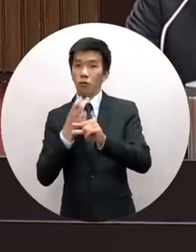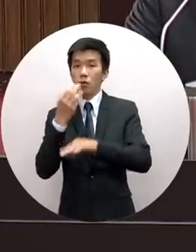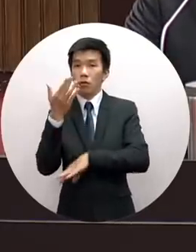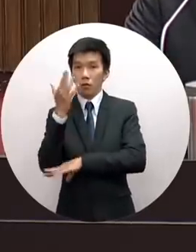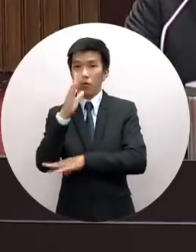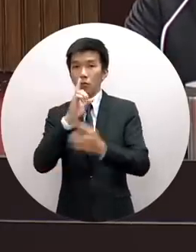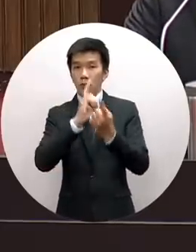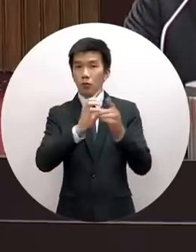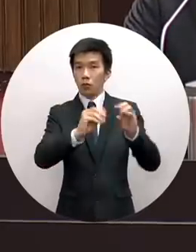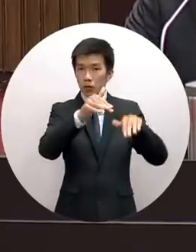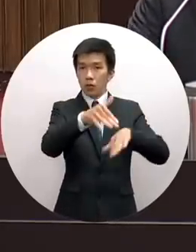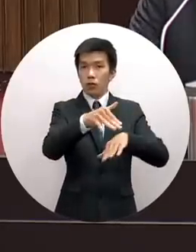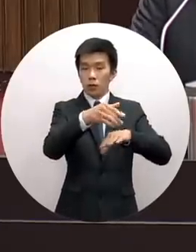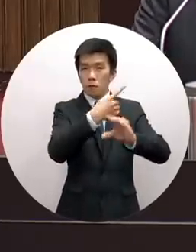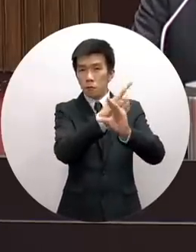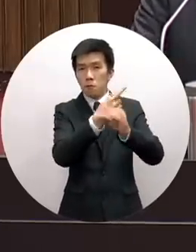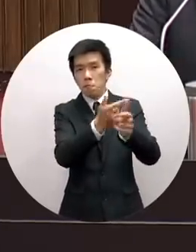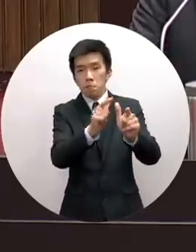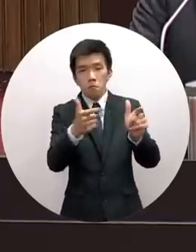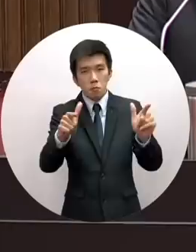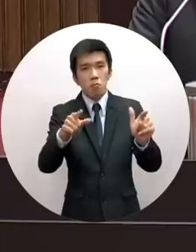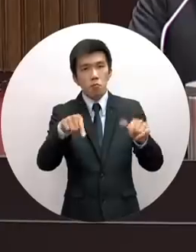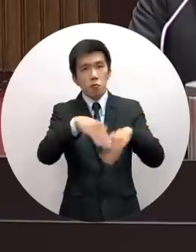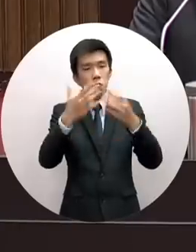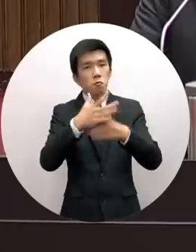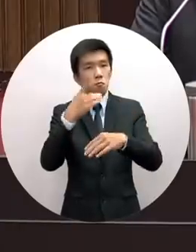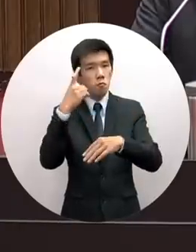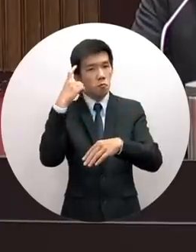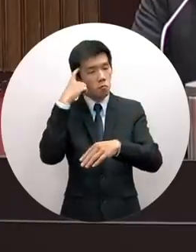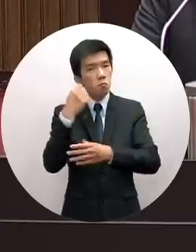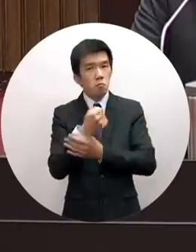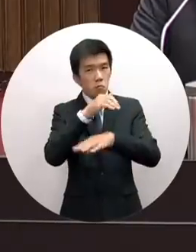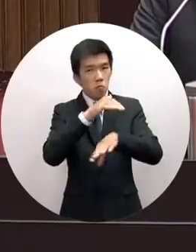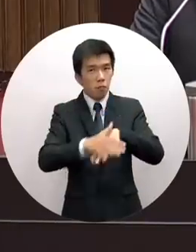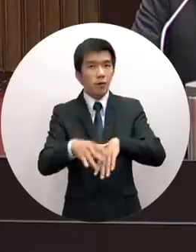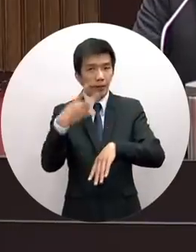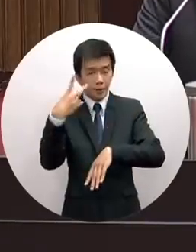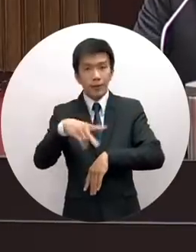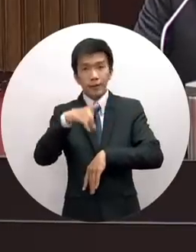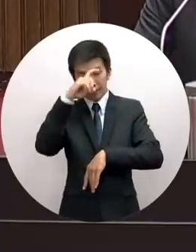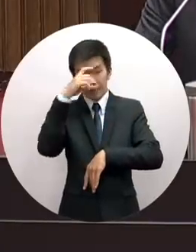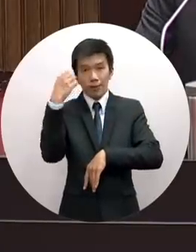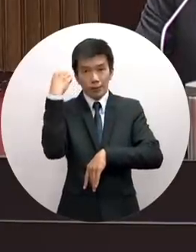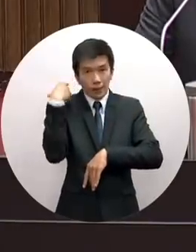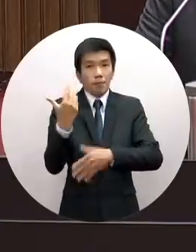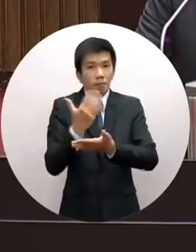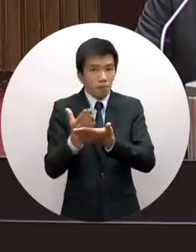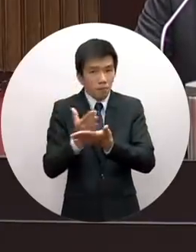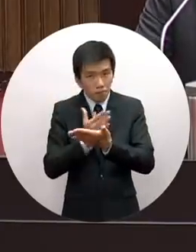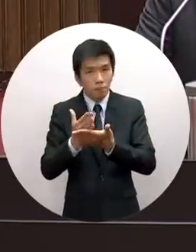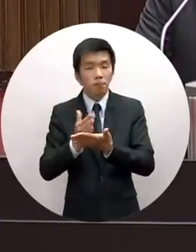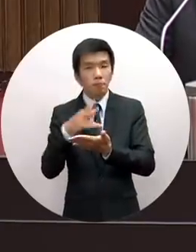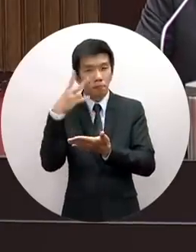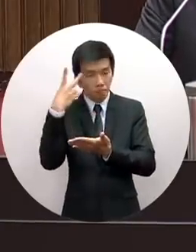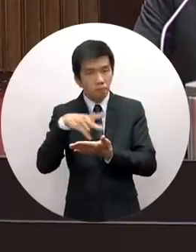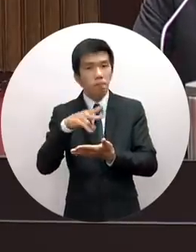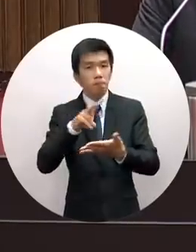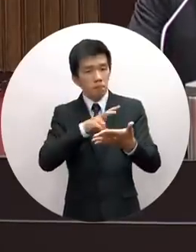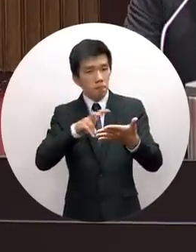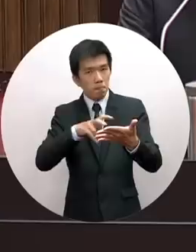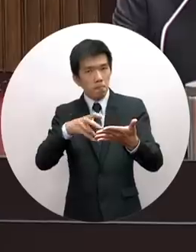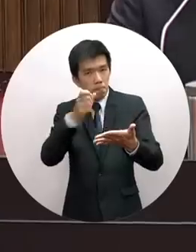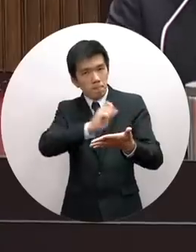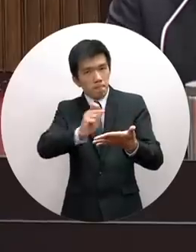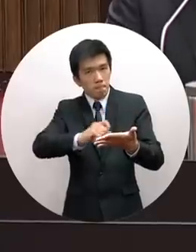于相关消防设备等等都来做重新评估，重新整个订定计划提出